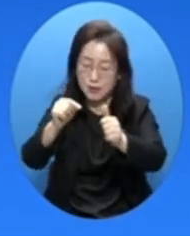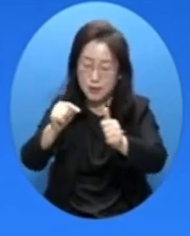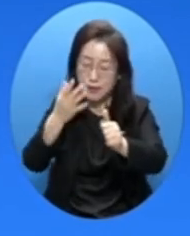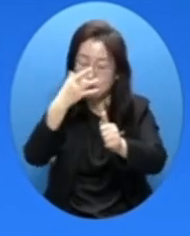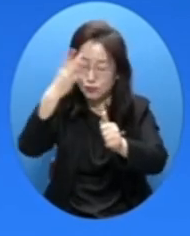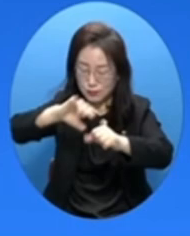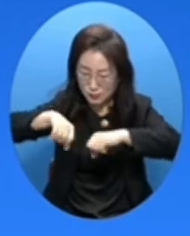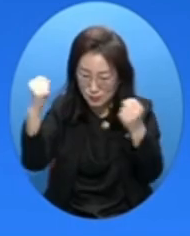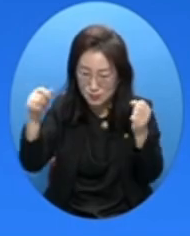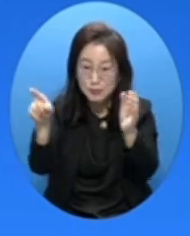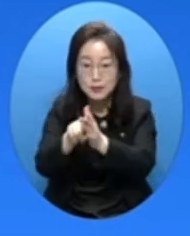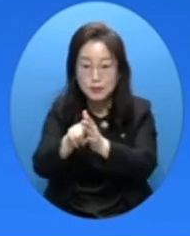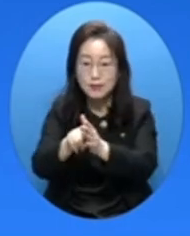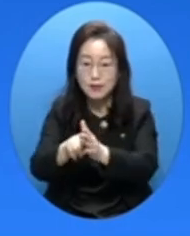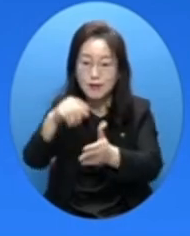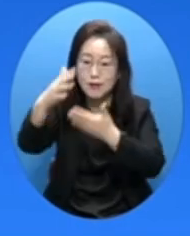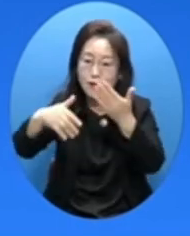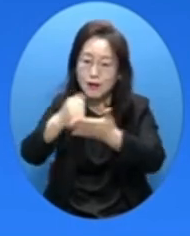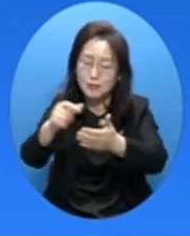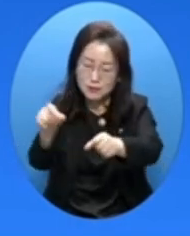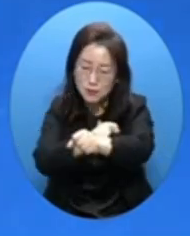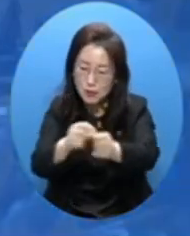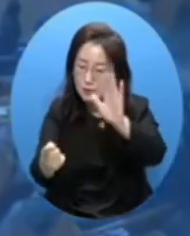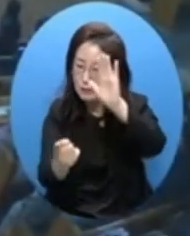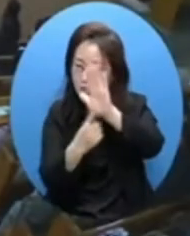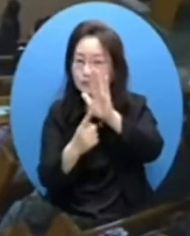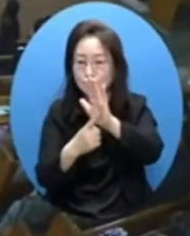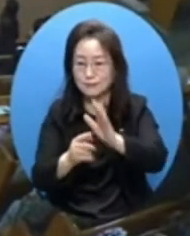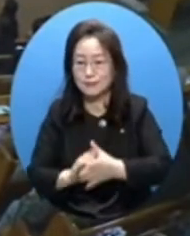나갈 때 하나님의 역사가 나타나게 되는 것입니다.